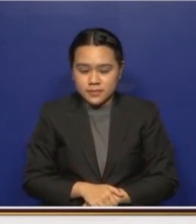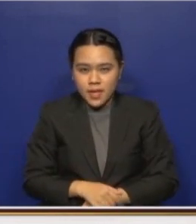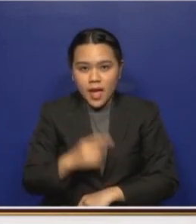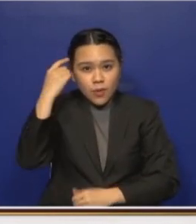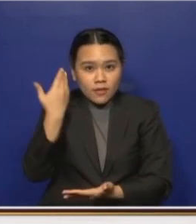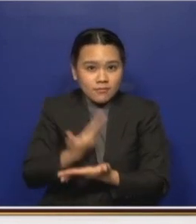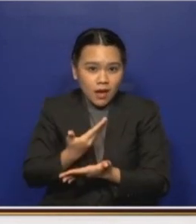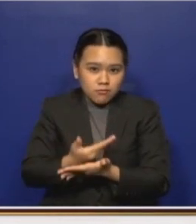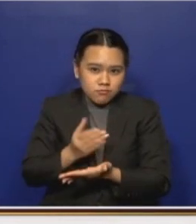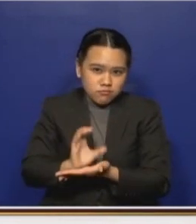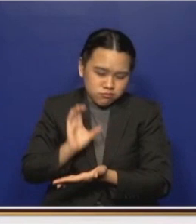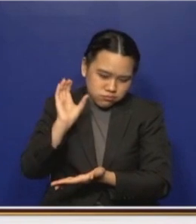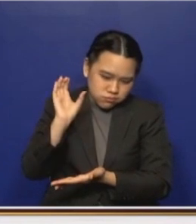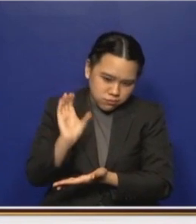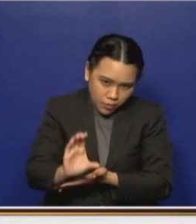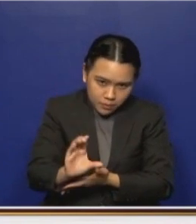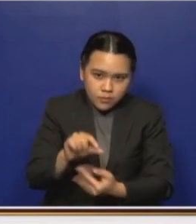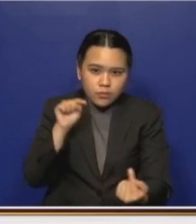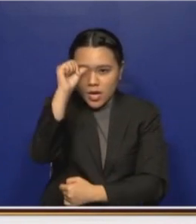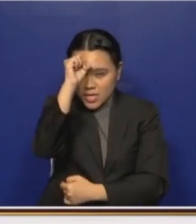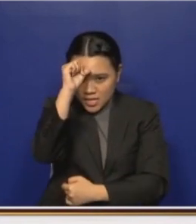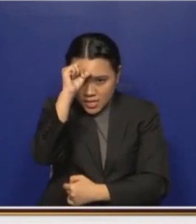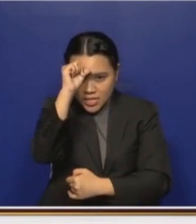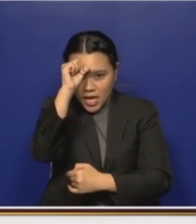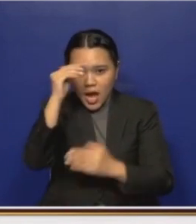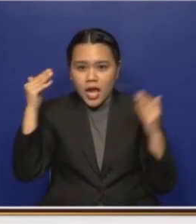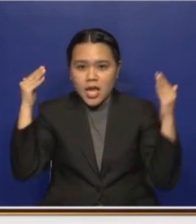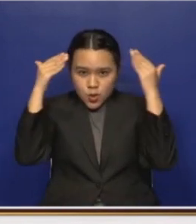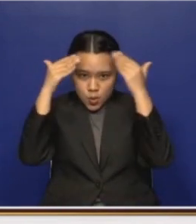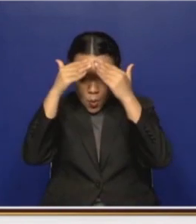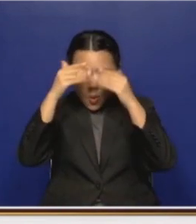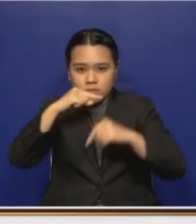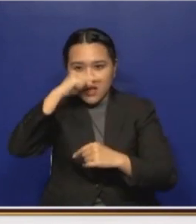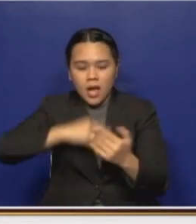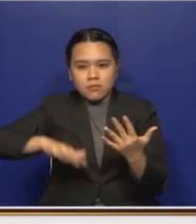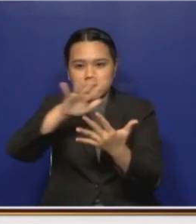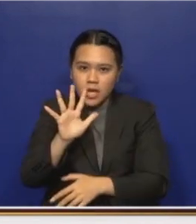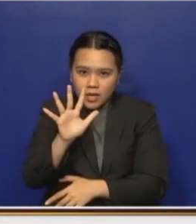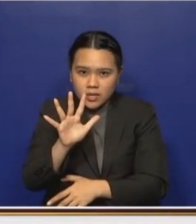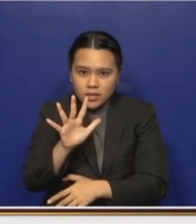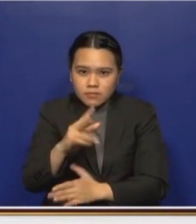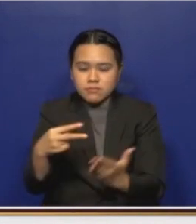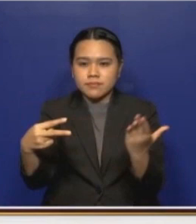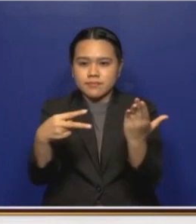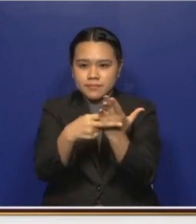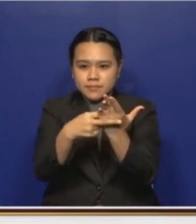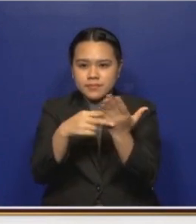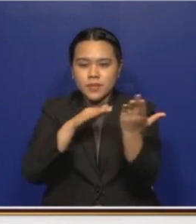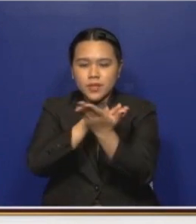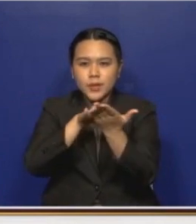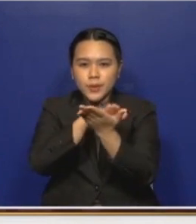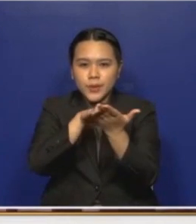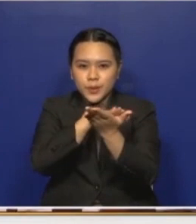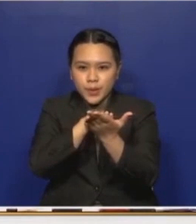วโน้มที่จะเทเงินก้อนมหาศาลนะลงไปลงที่อินเดียและกับอินโดนีเซียซึ่งไม่ใช่ประเทศไทยฮะ ผมไม่